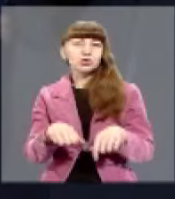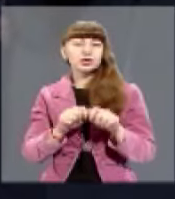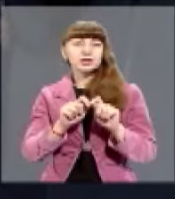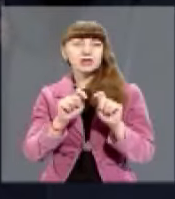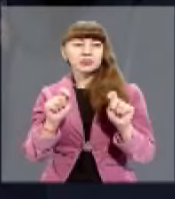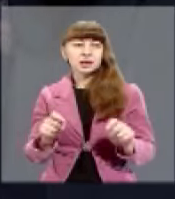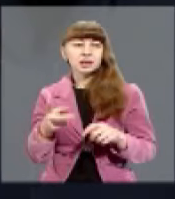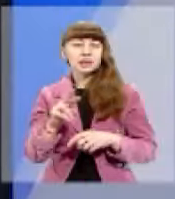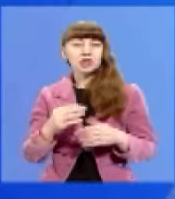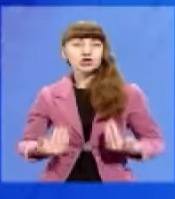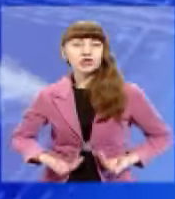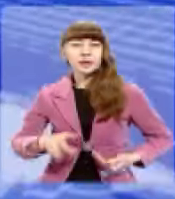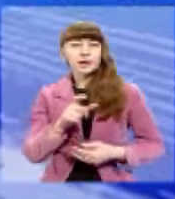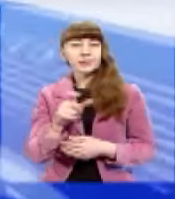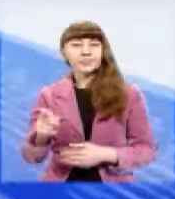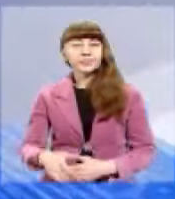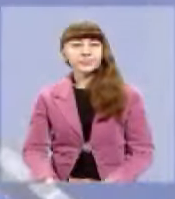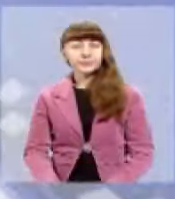Горняков?